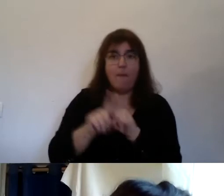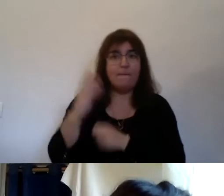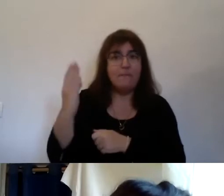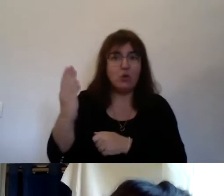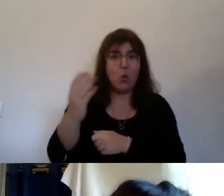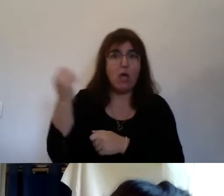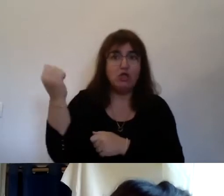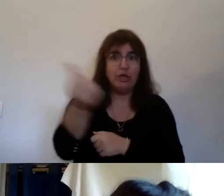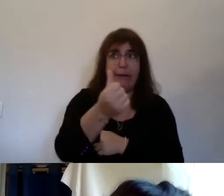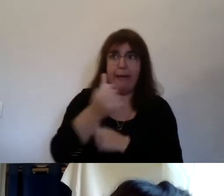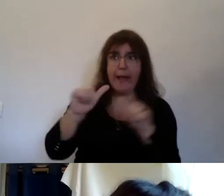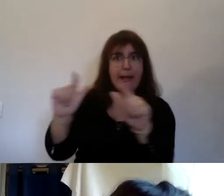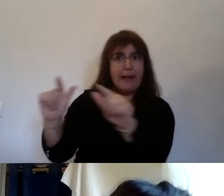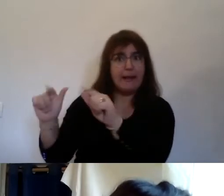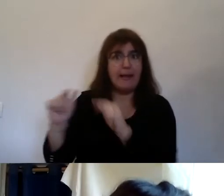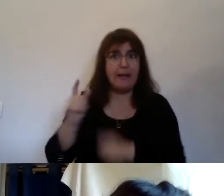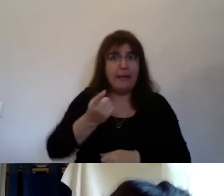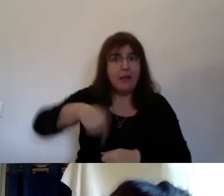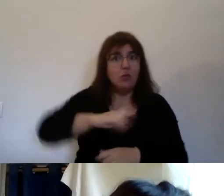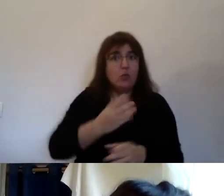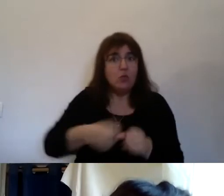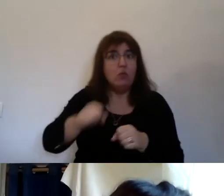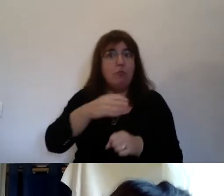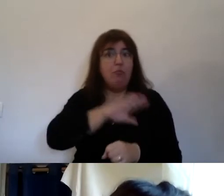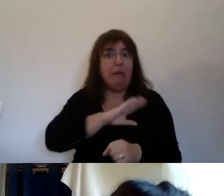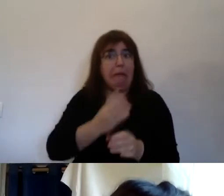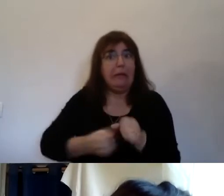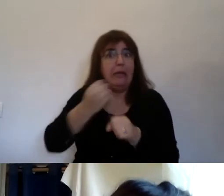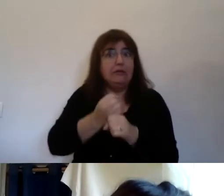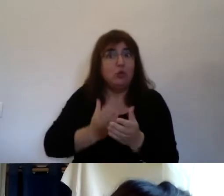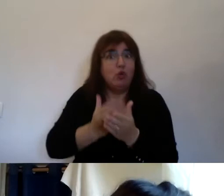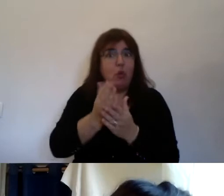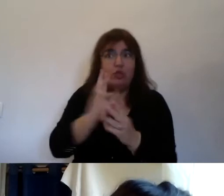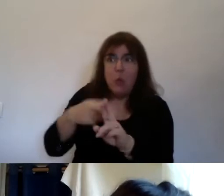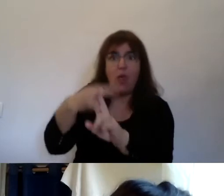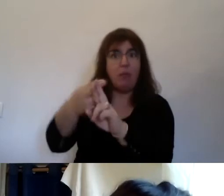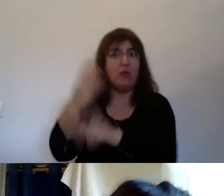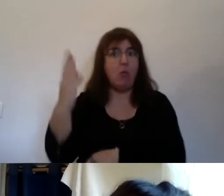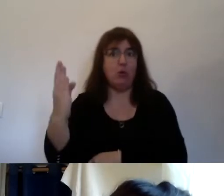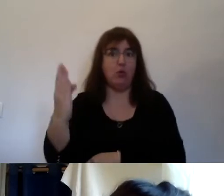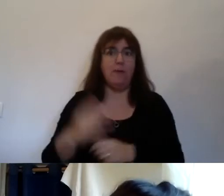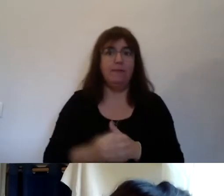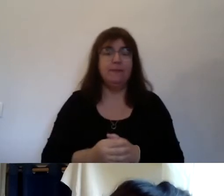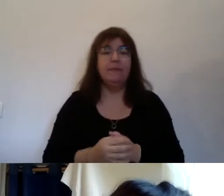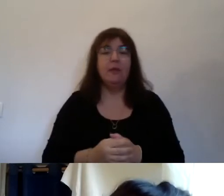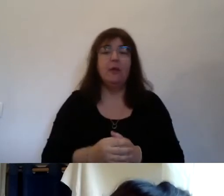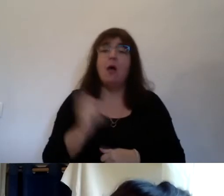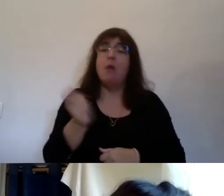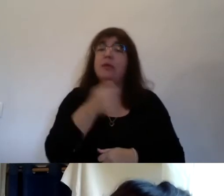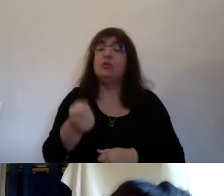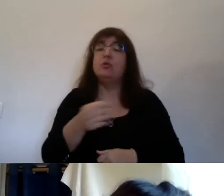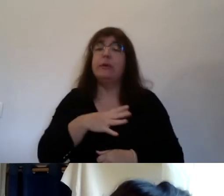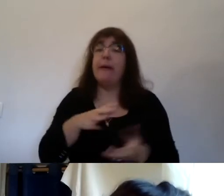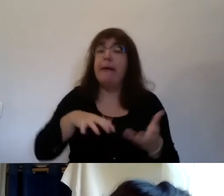disons, existentiels qui n'étaient pas encore exprimés. Mais je voulais dire aussi que par-delà cette crise sanitaire qui nous